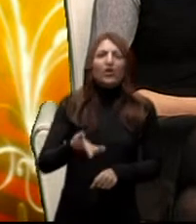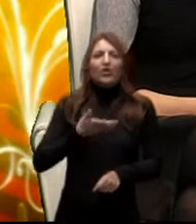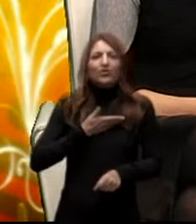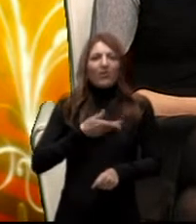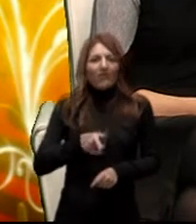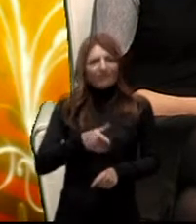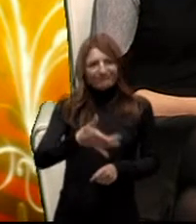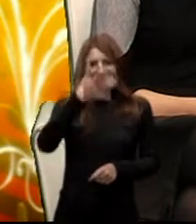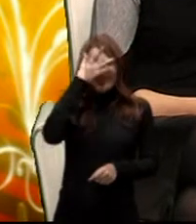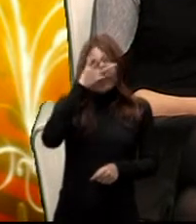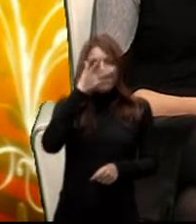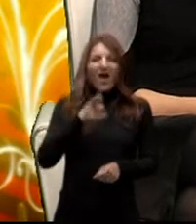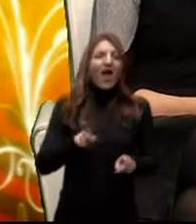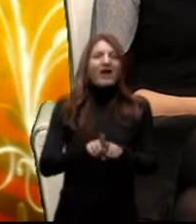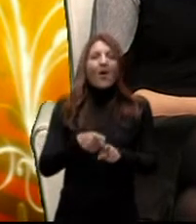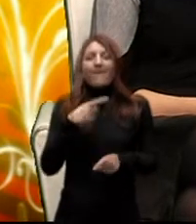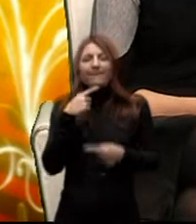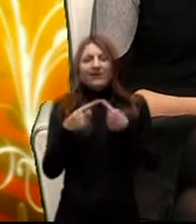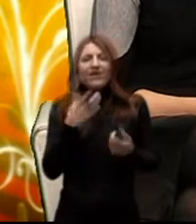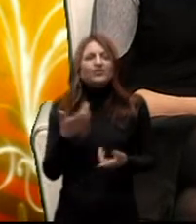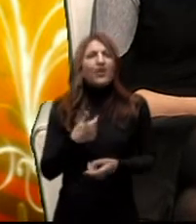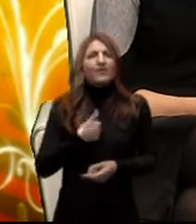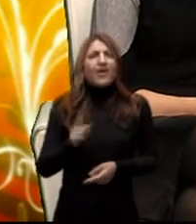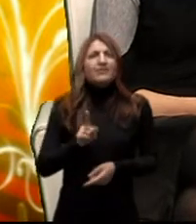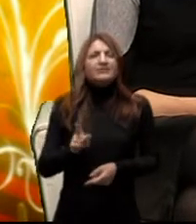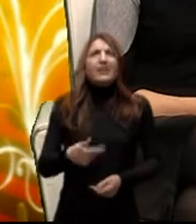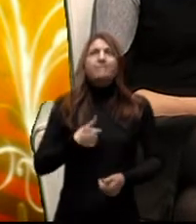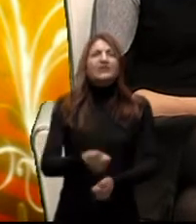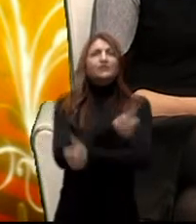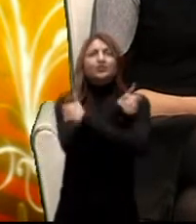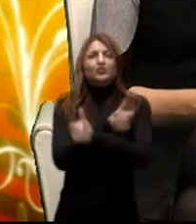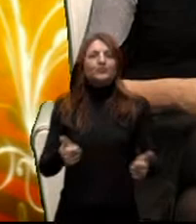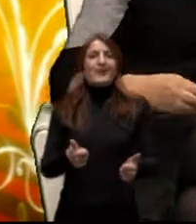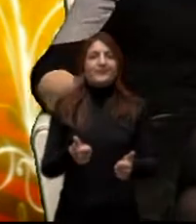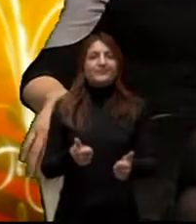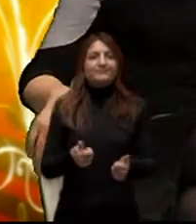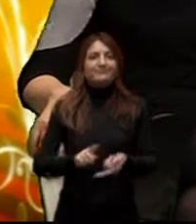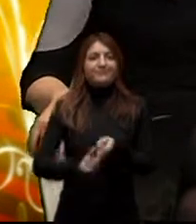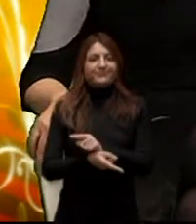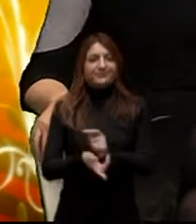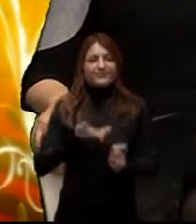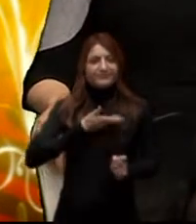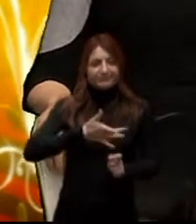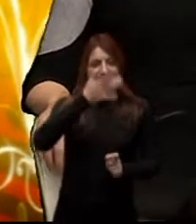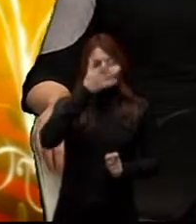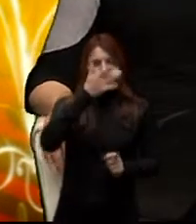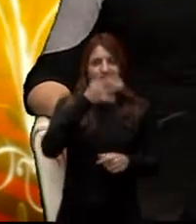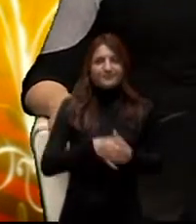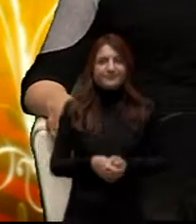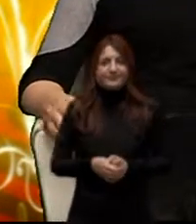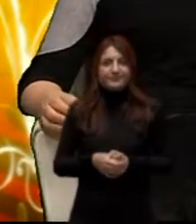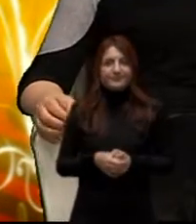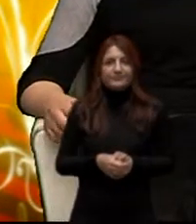tenzijsku glavobolju ili izgovor za to zašto nisam dovoljno savršena. Češće su te glavobolje kod onih koji